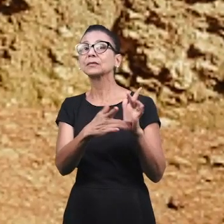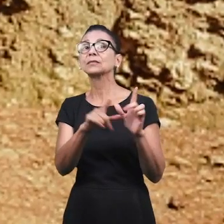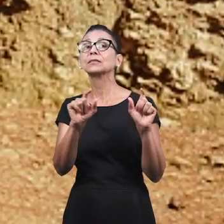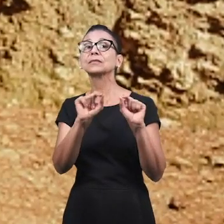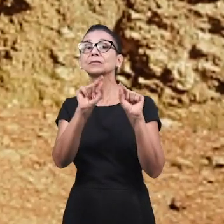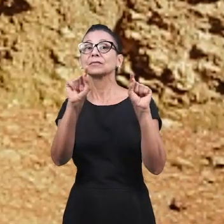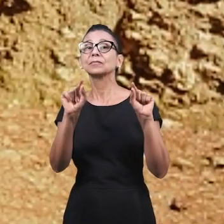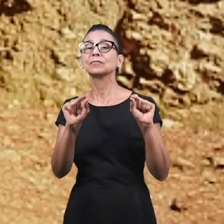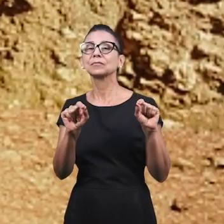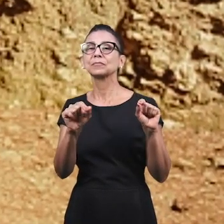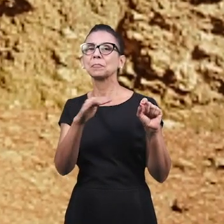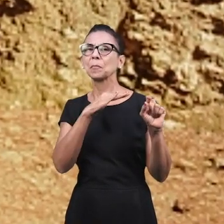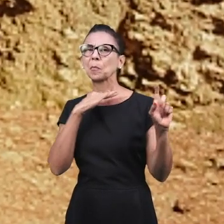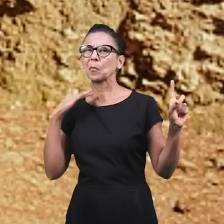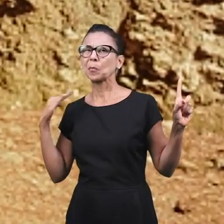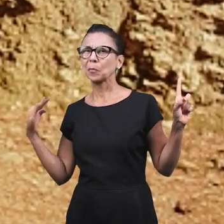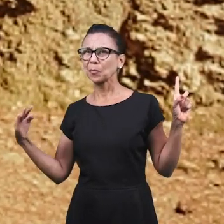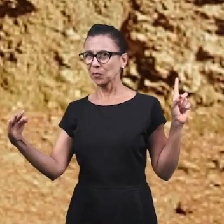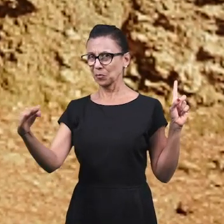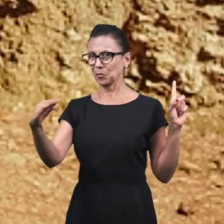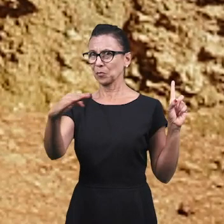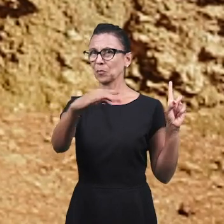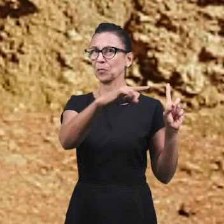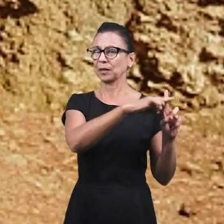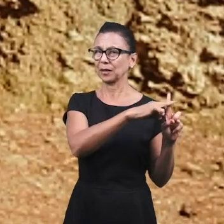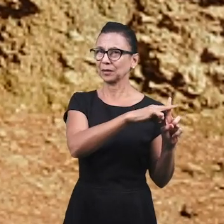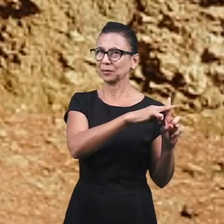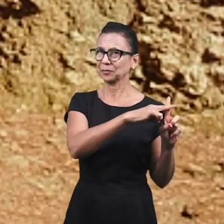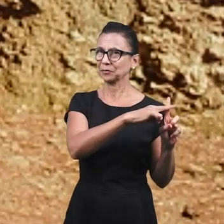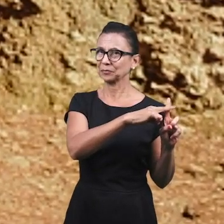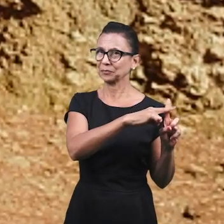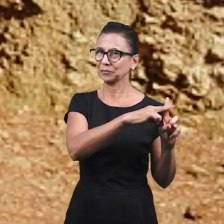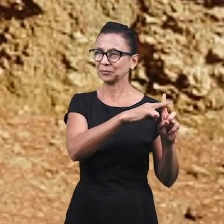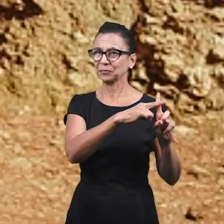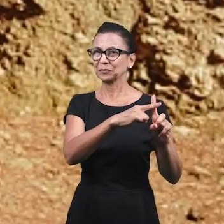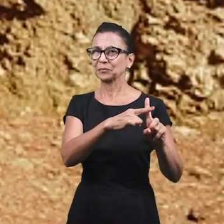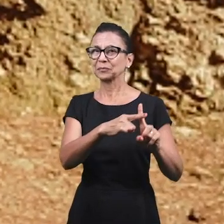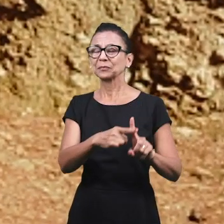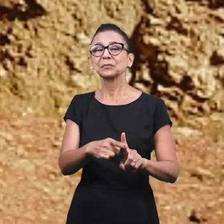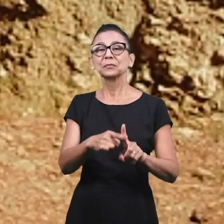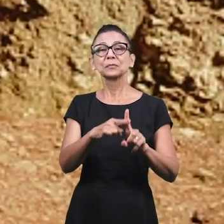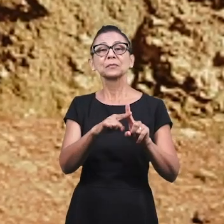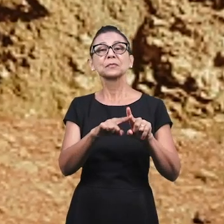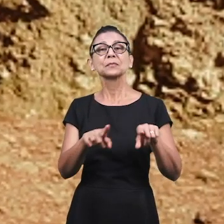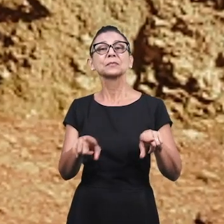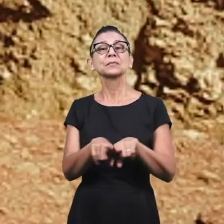Иисус умер. Но после Он воскрес. И